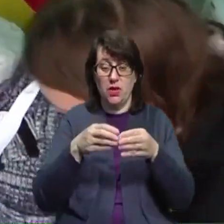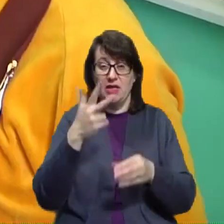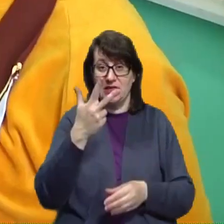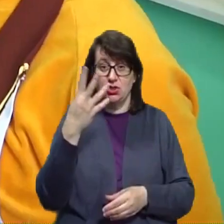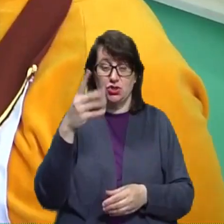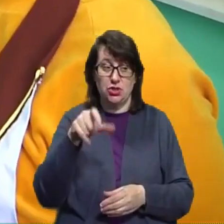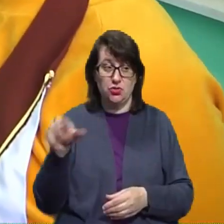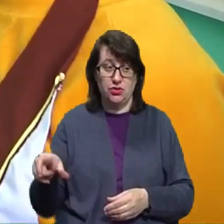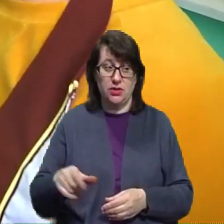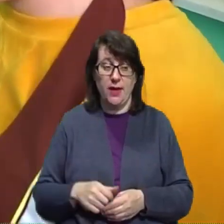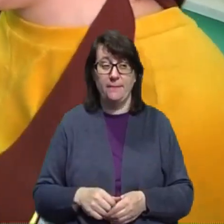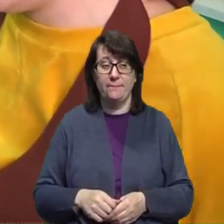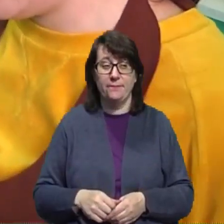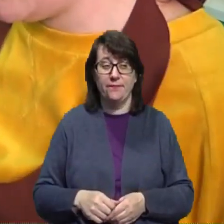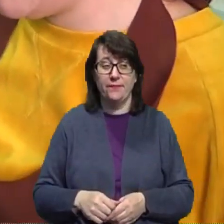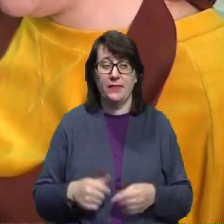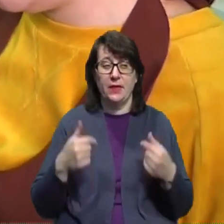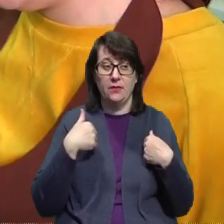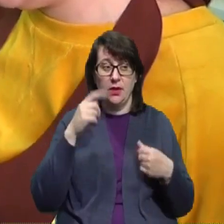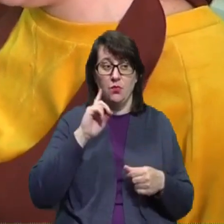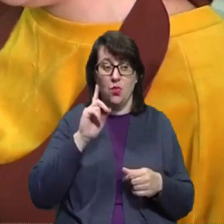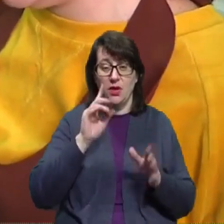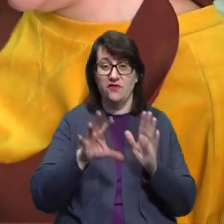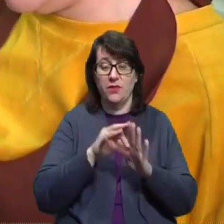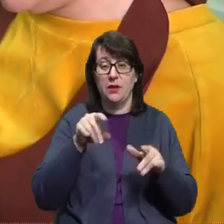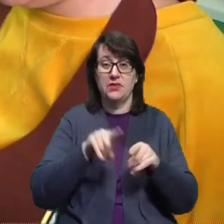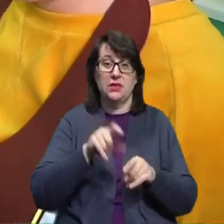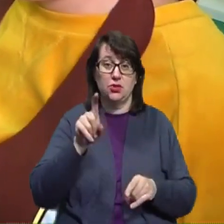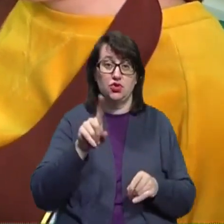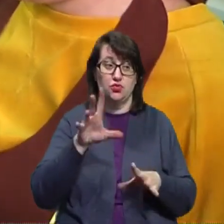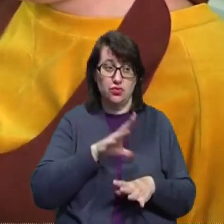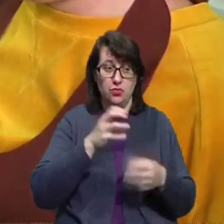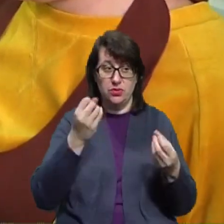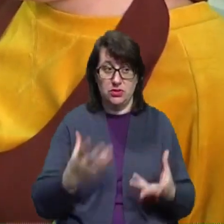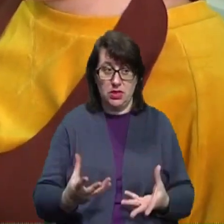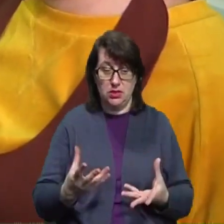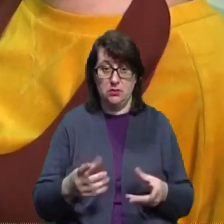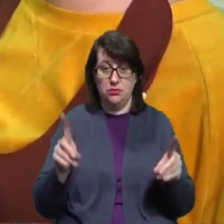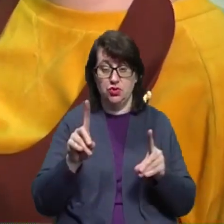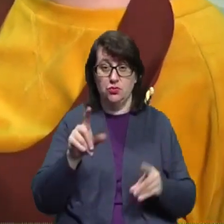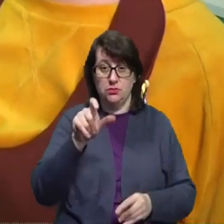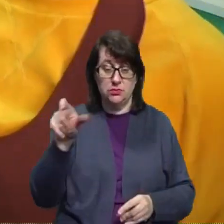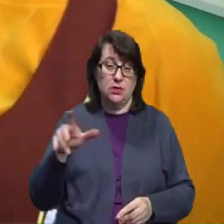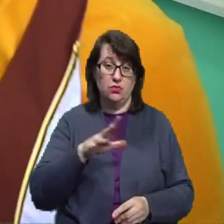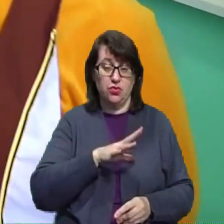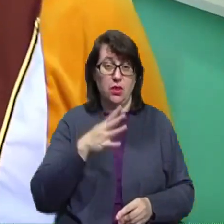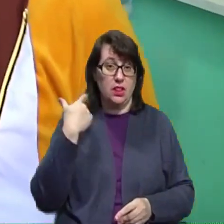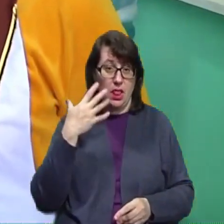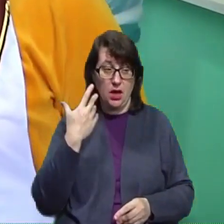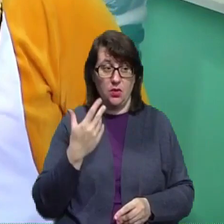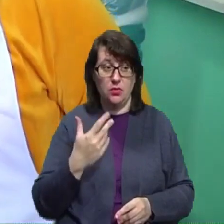людини. Ми поки що вибираємо таке, щоб воно було простеньке, щоб їм легко це було